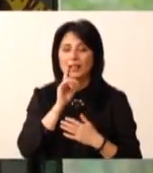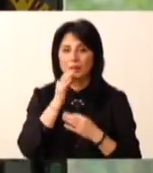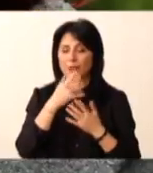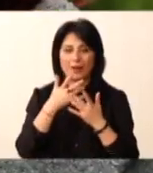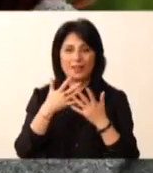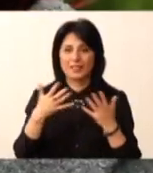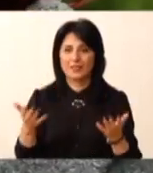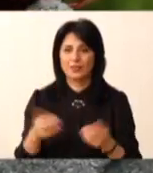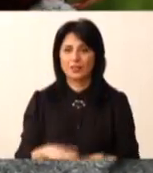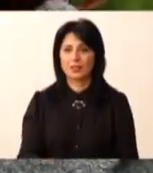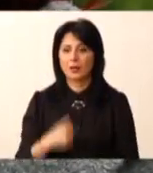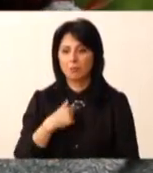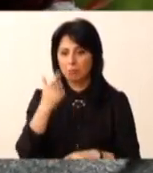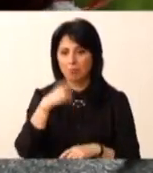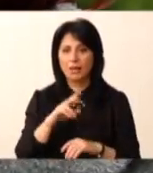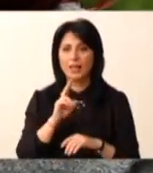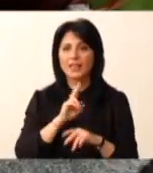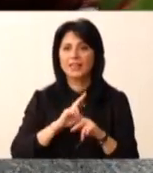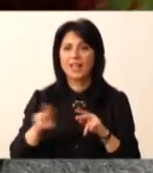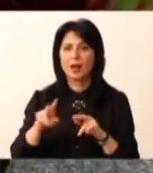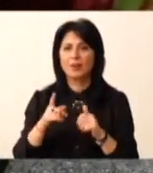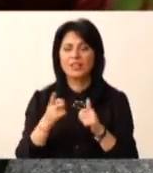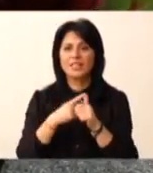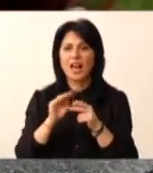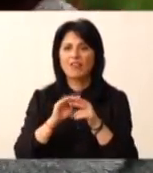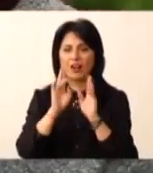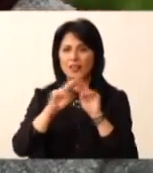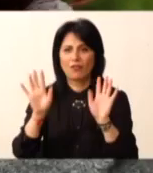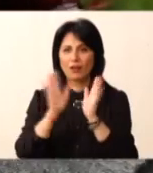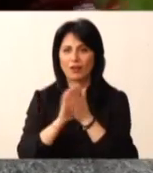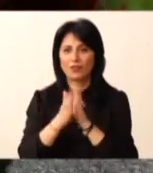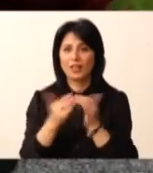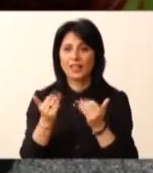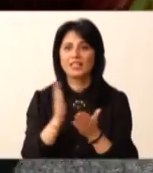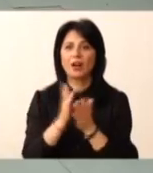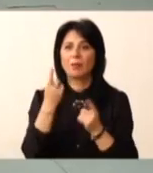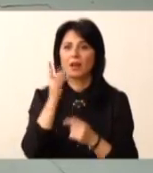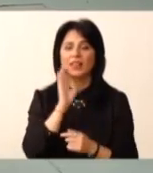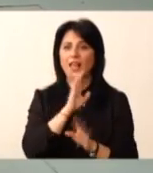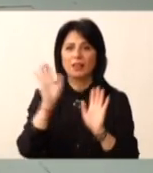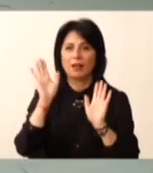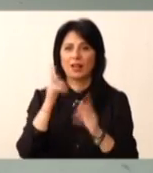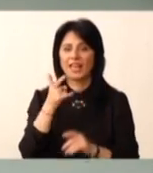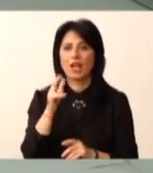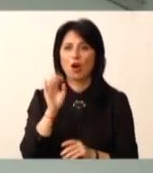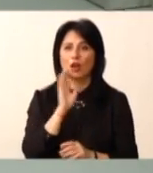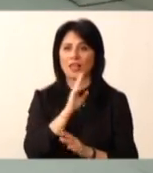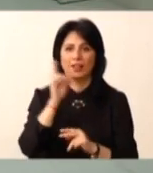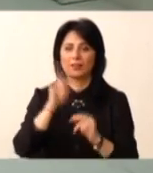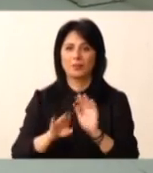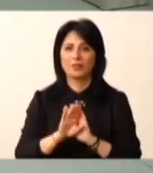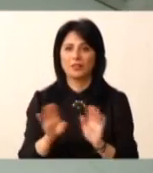ასე შემდეგ. დამაკარგინა ფაქტიურად სახელიც, გვარიც, ყველაფერი და დღეს ვარ დედა, უბრალოდ დედა ვარ, გიგოს დედა ვარ და